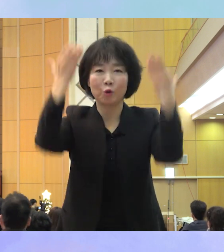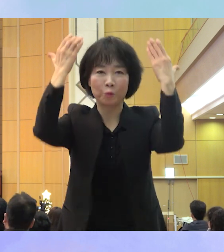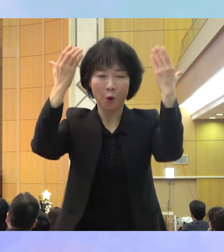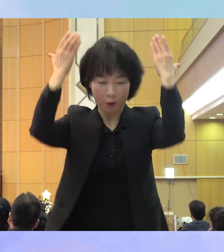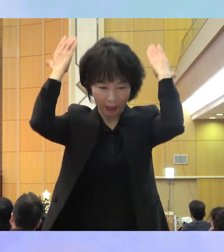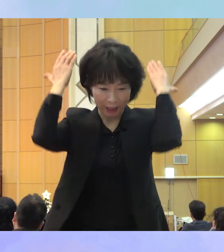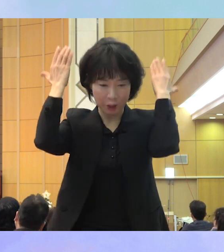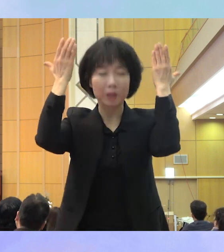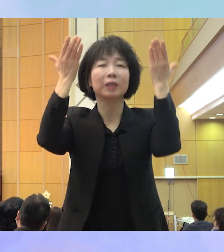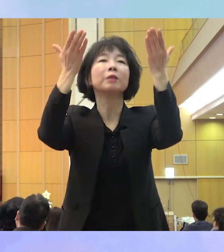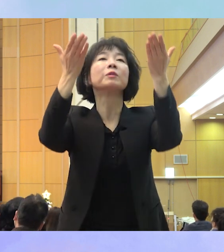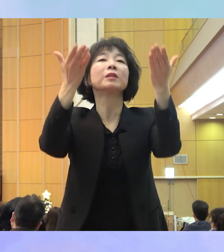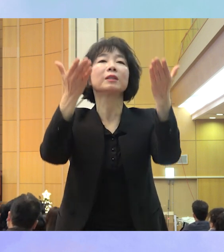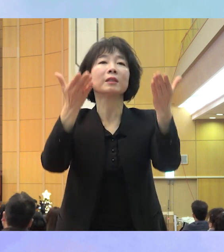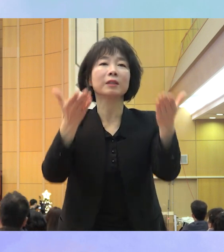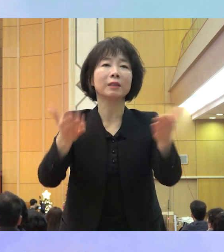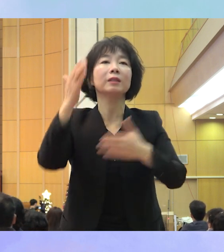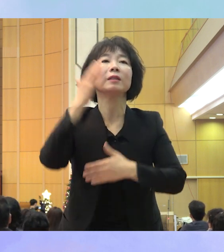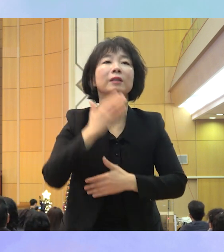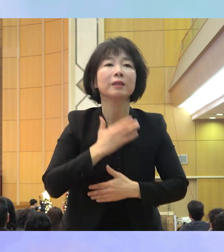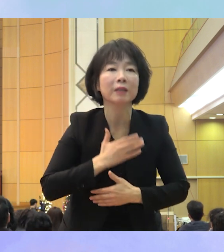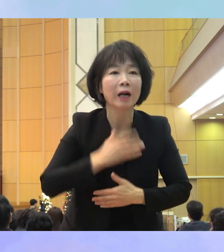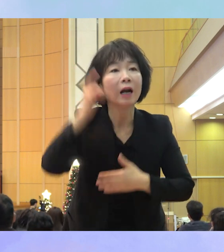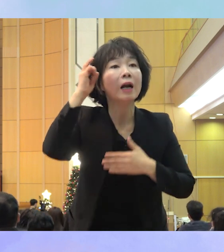하나님 축복하심을